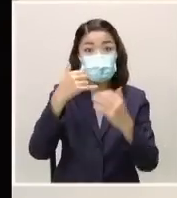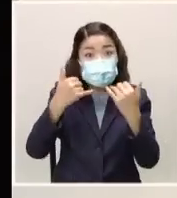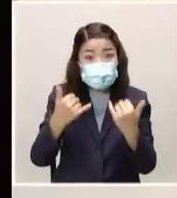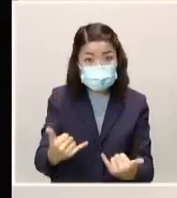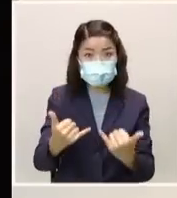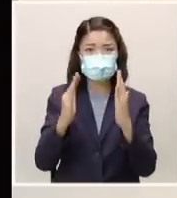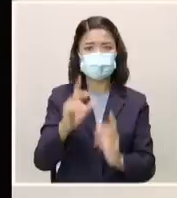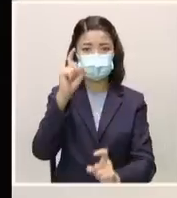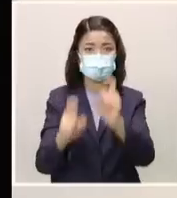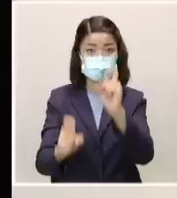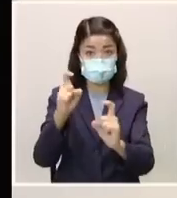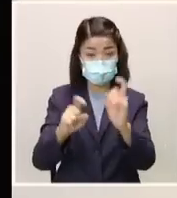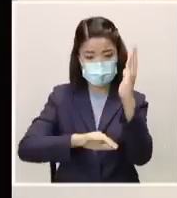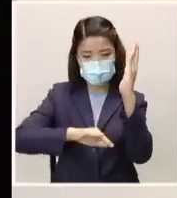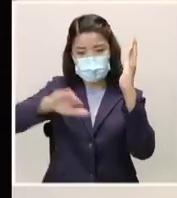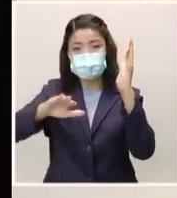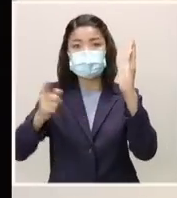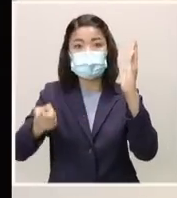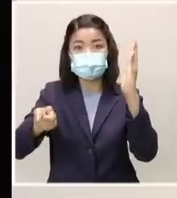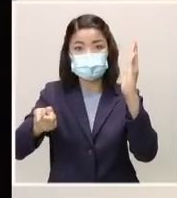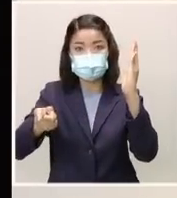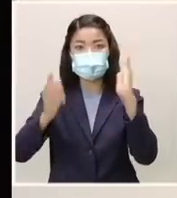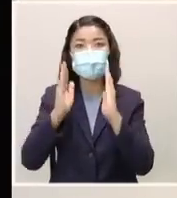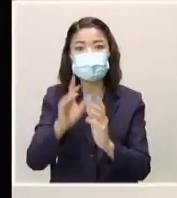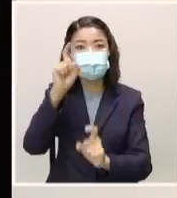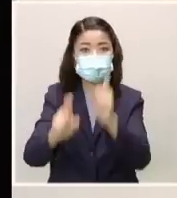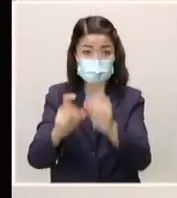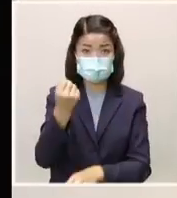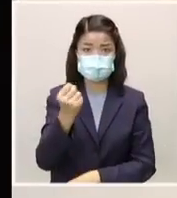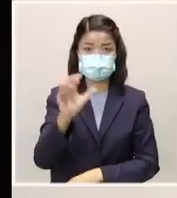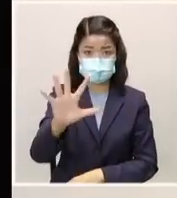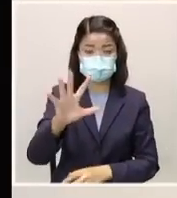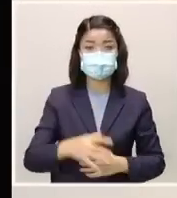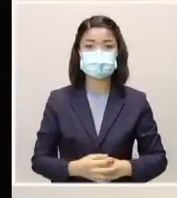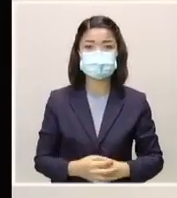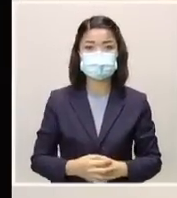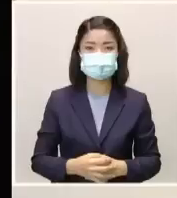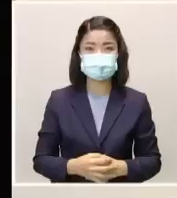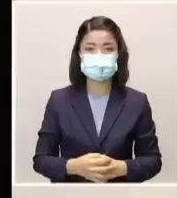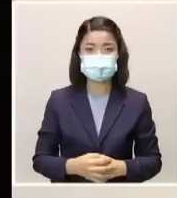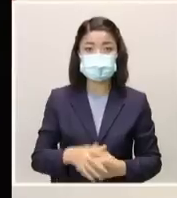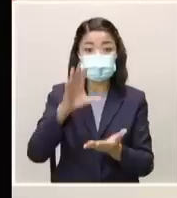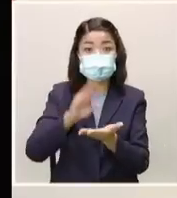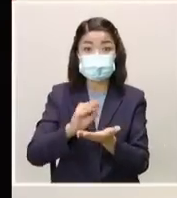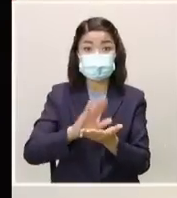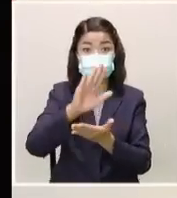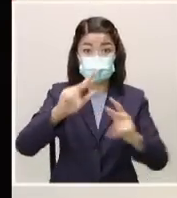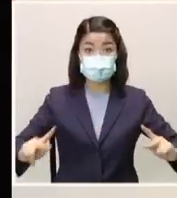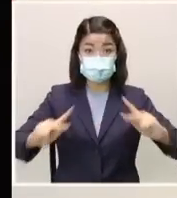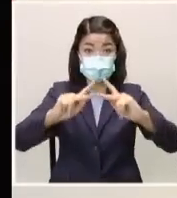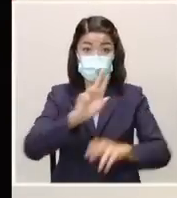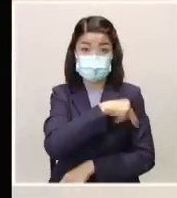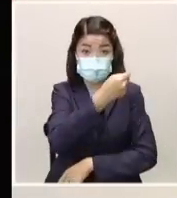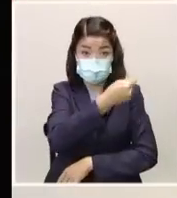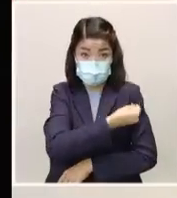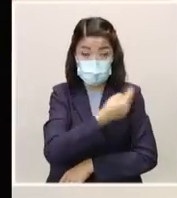นี้ค่ะก็ตัวเลขเด้งกลับขึ้นไปที่จำนวนผู้เสียชีวิต15รายนะคะซึ่งจากข้อมูลของทางกระทรวงสาธารณสุข